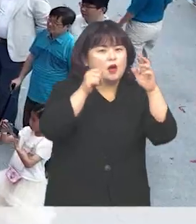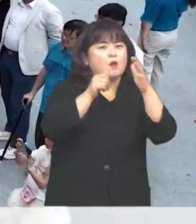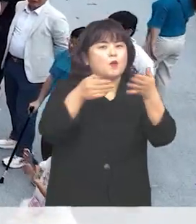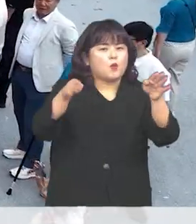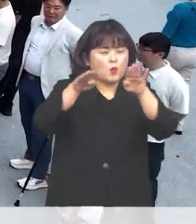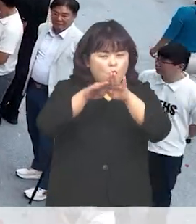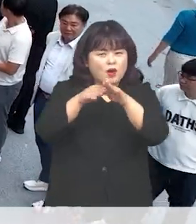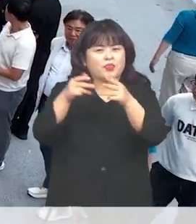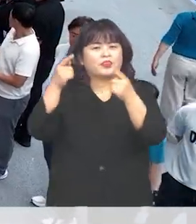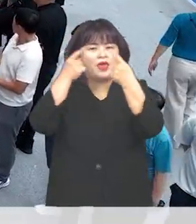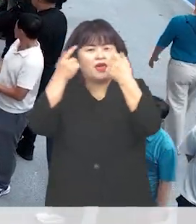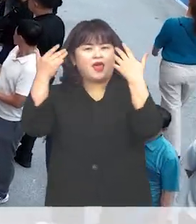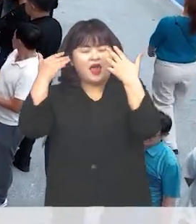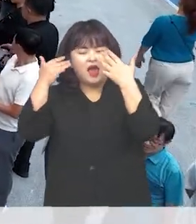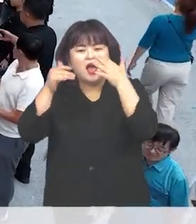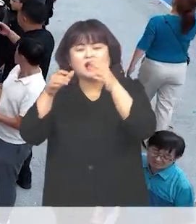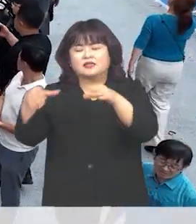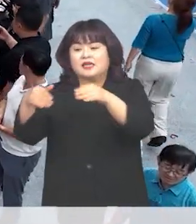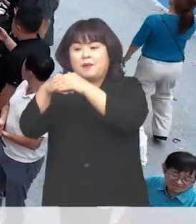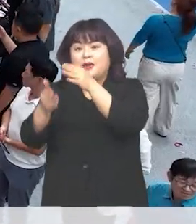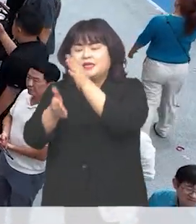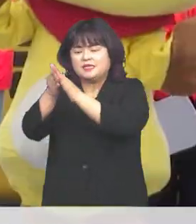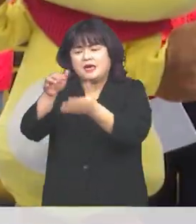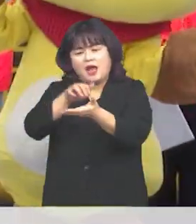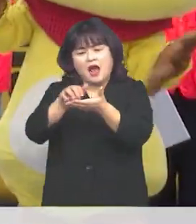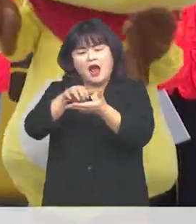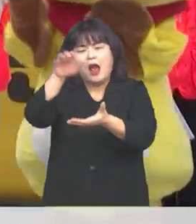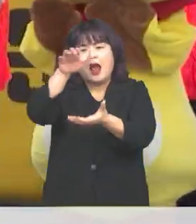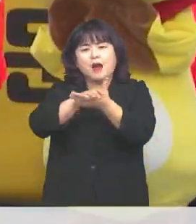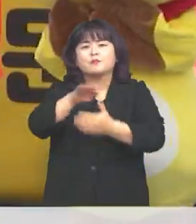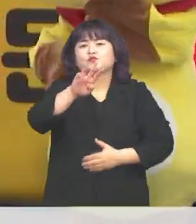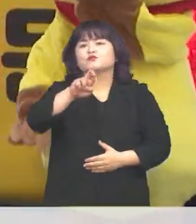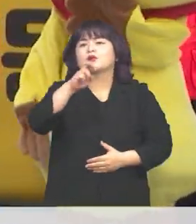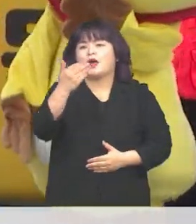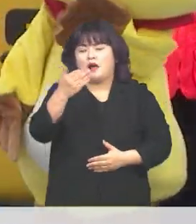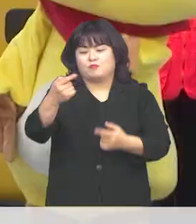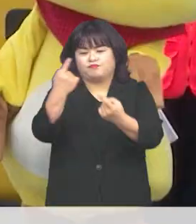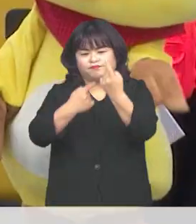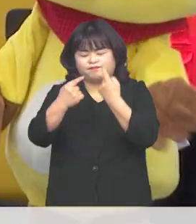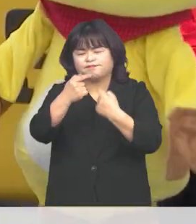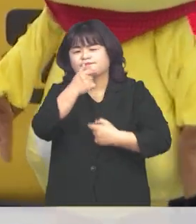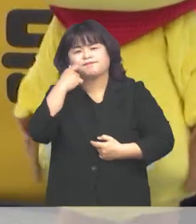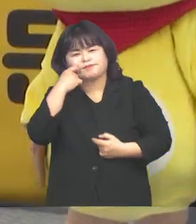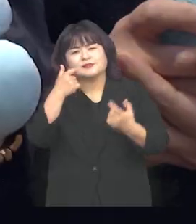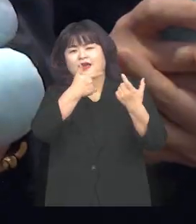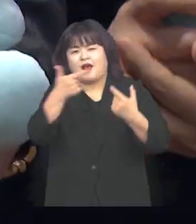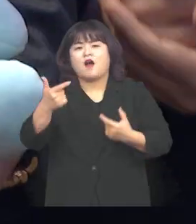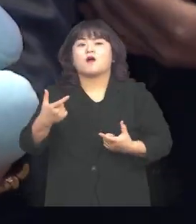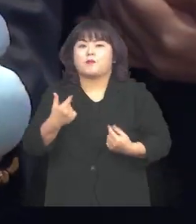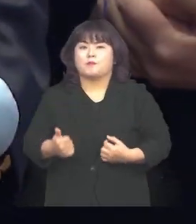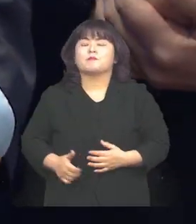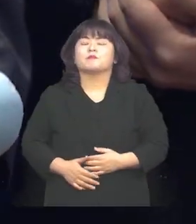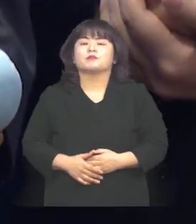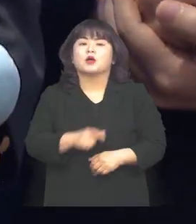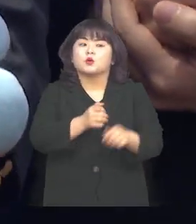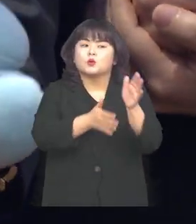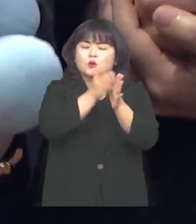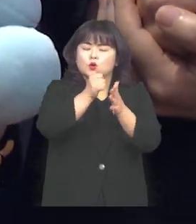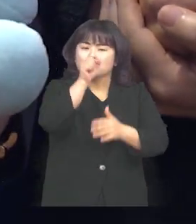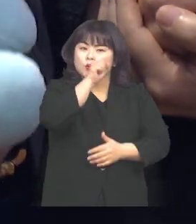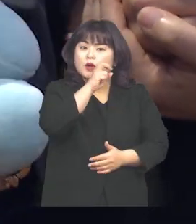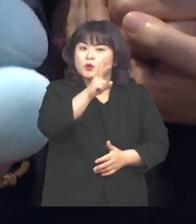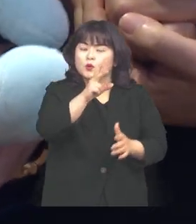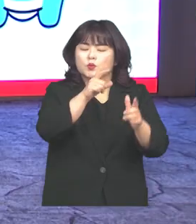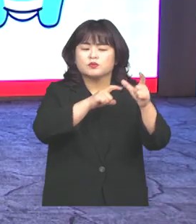대학, 기관, 자매도시 등의 캐릭터 29개가 동참하며 큰 인기를 끌었습니다. 이 시장은 조아용을